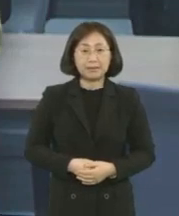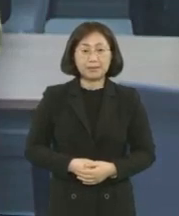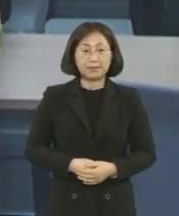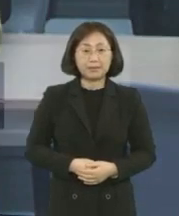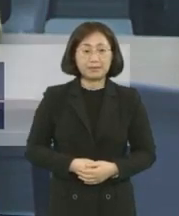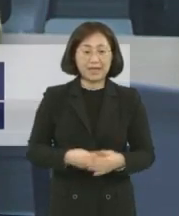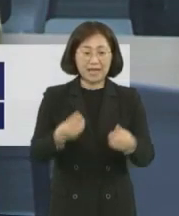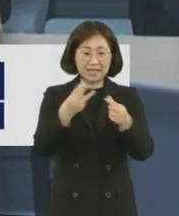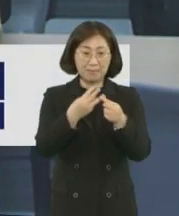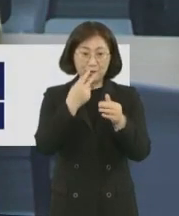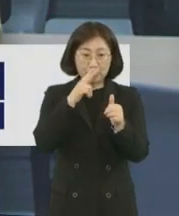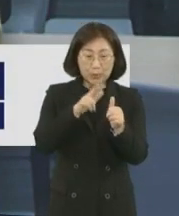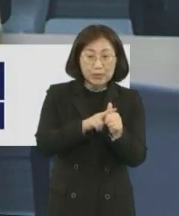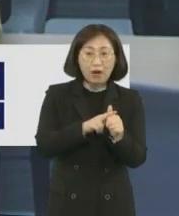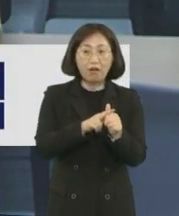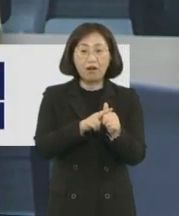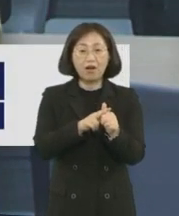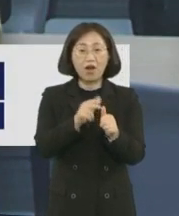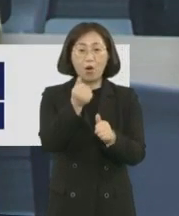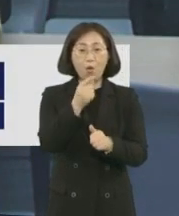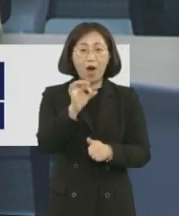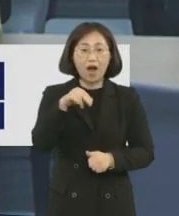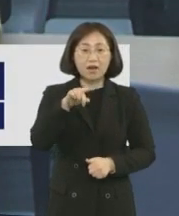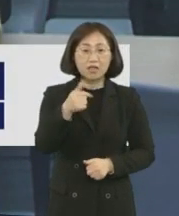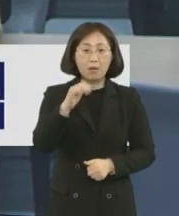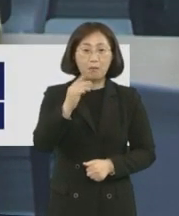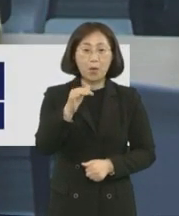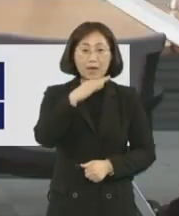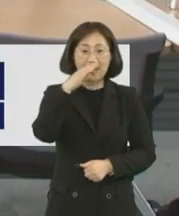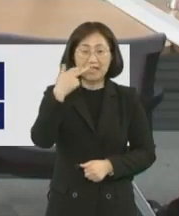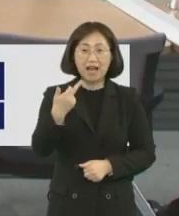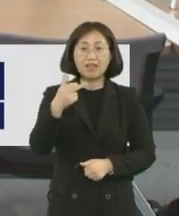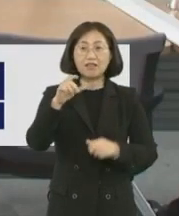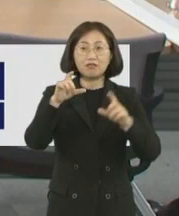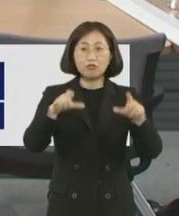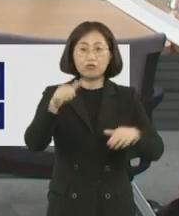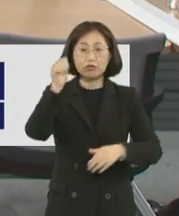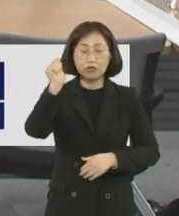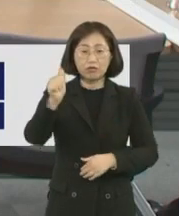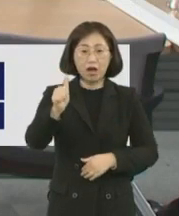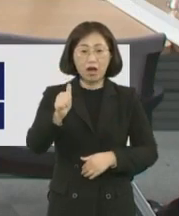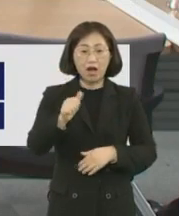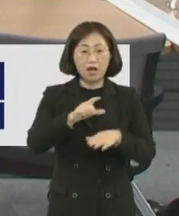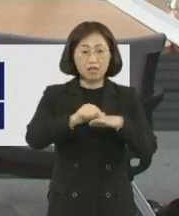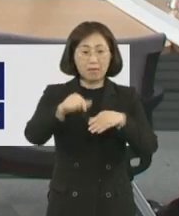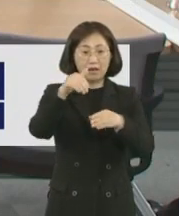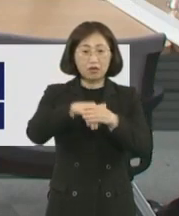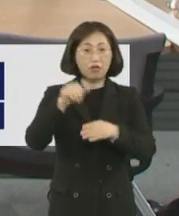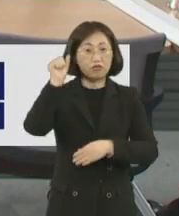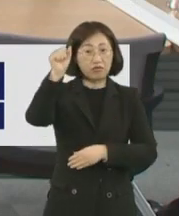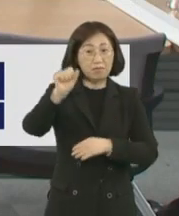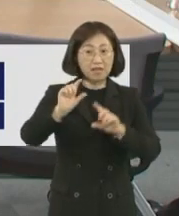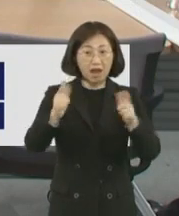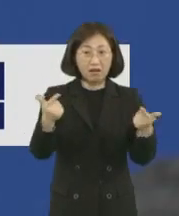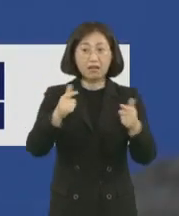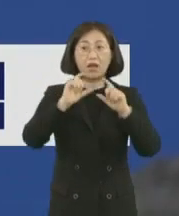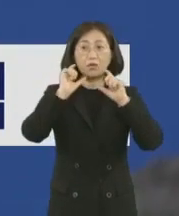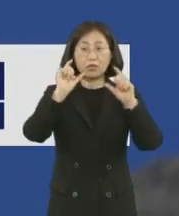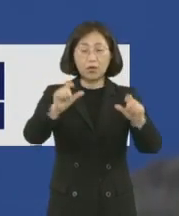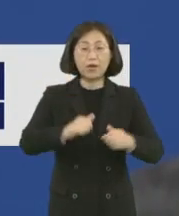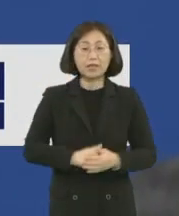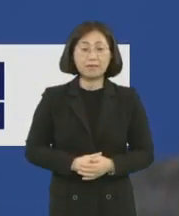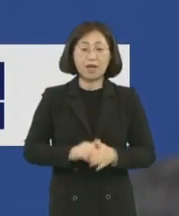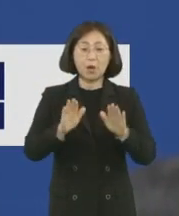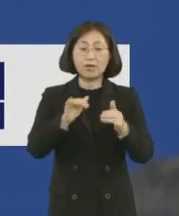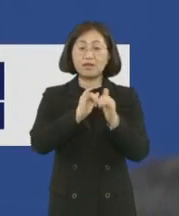3선 도전이 유력했던 황 선봉 예산군 수가 지방선거 불출마를 전격 선언했습니다 1군 순을